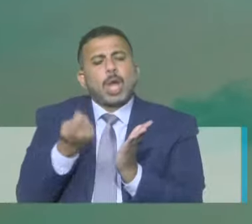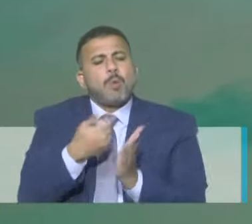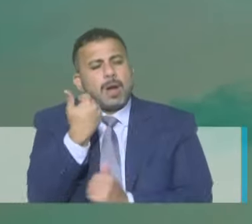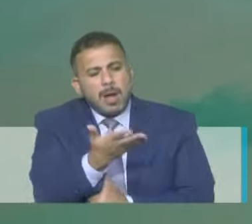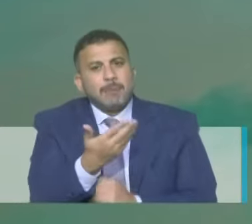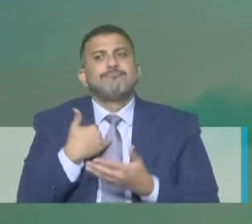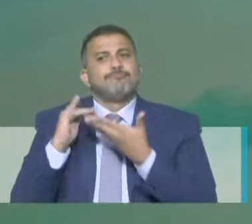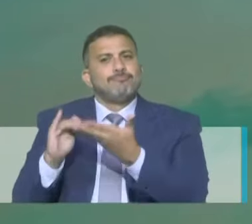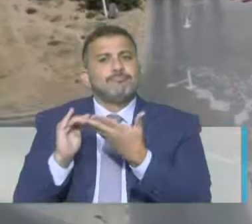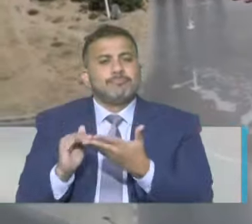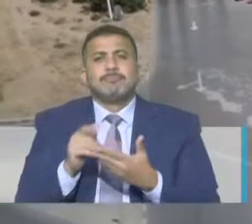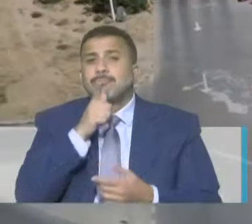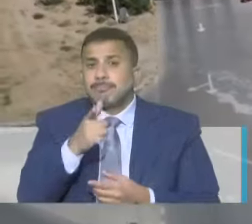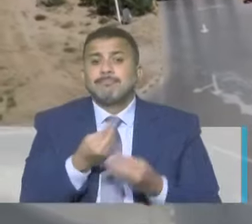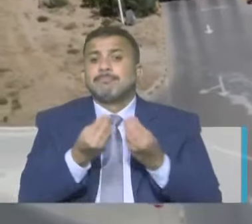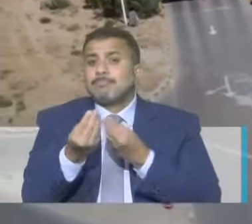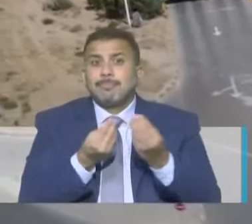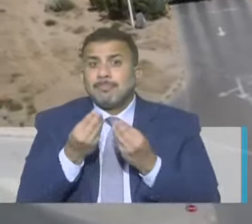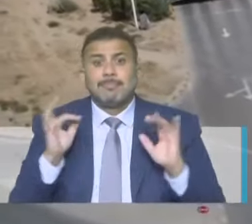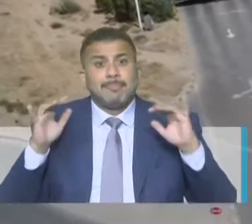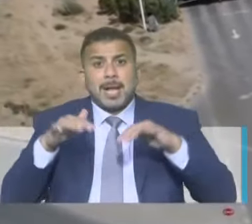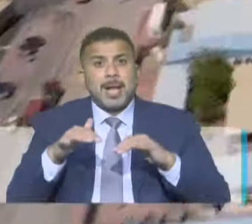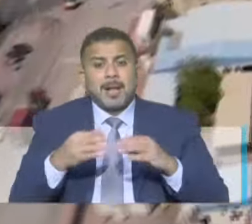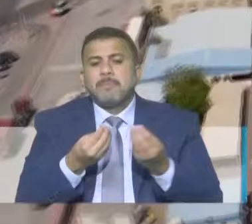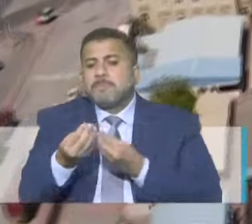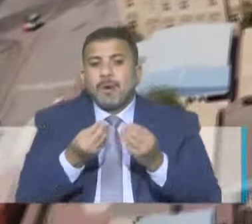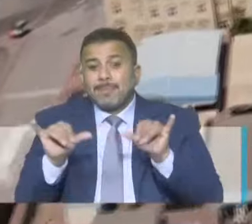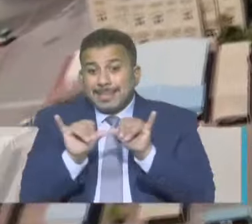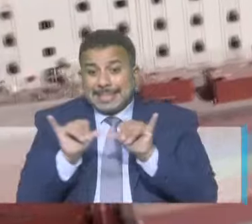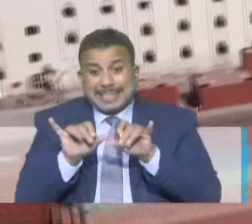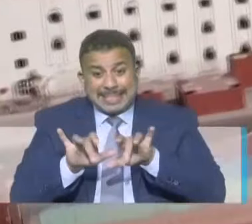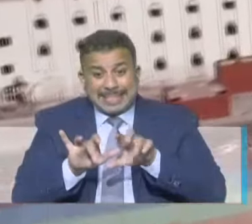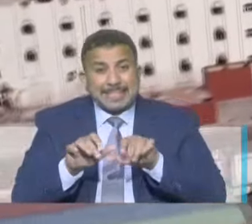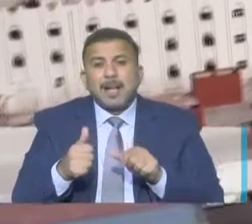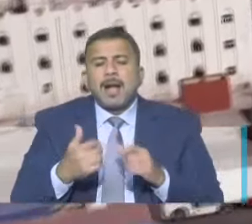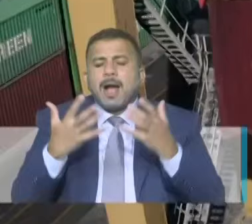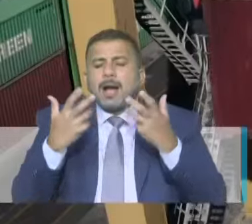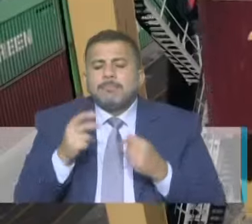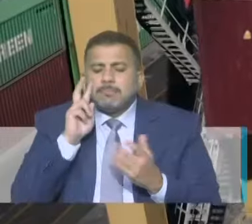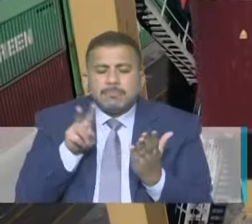الخدمة للمتعاملين، بلغ إجمالي المعاملات الذكية المنجزة أكثر من